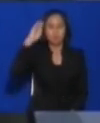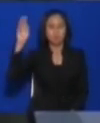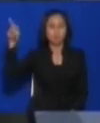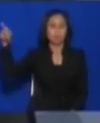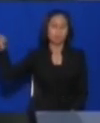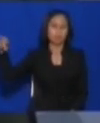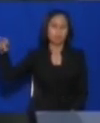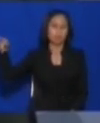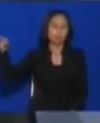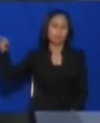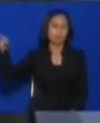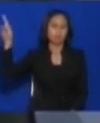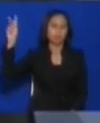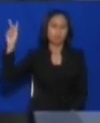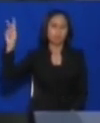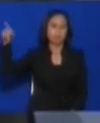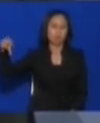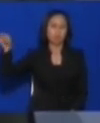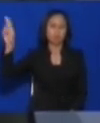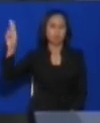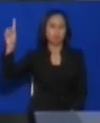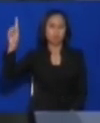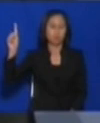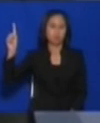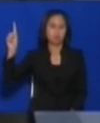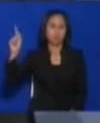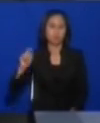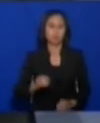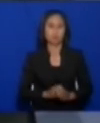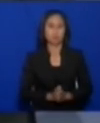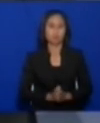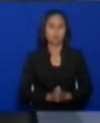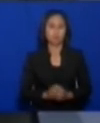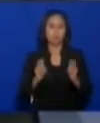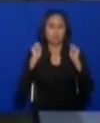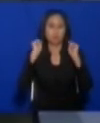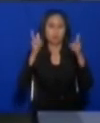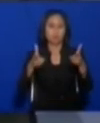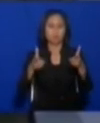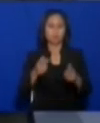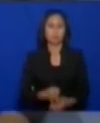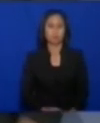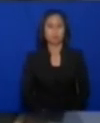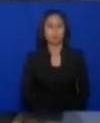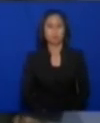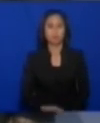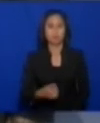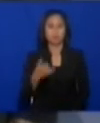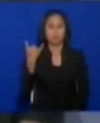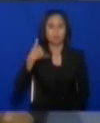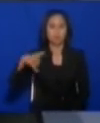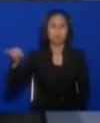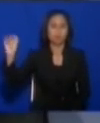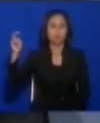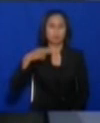semua Pasangan calon walikota dan wakil walikota Tegal yang kami hormati para tamu undangan yang kami cintai